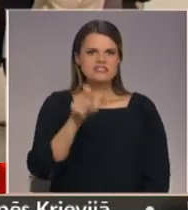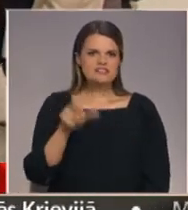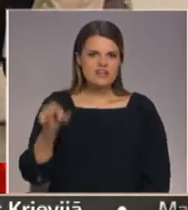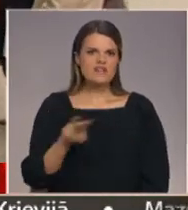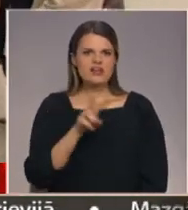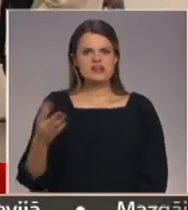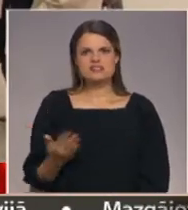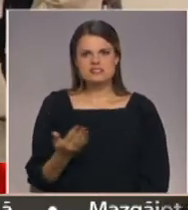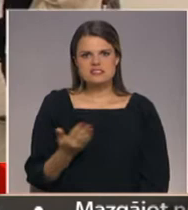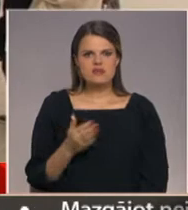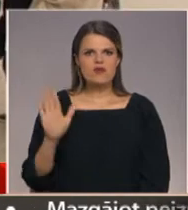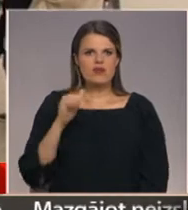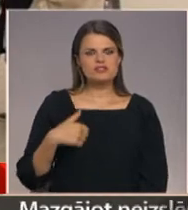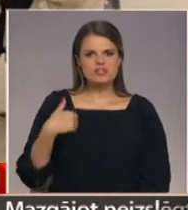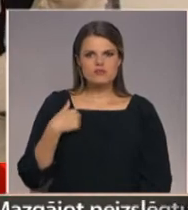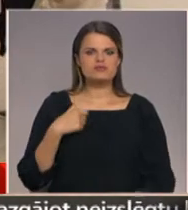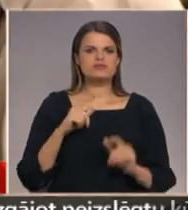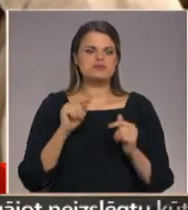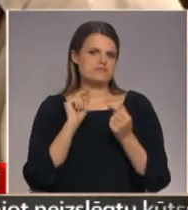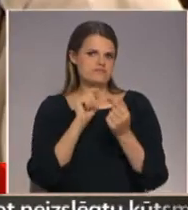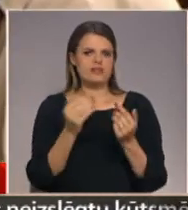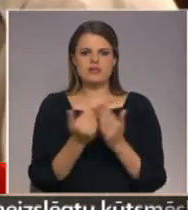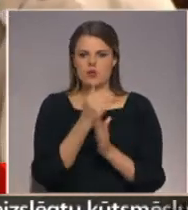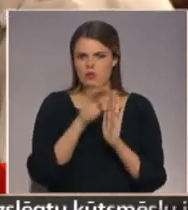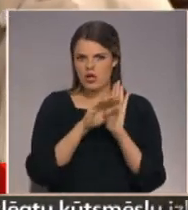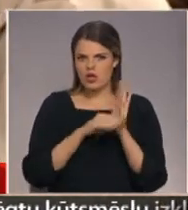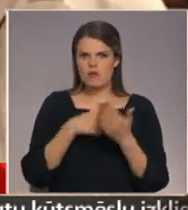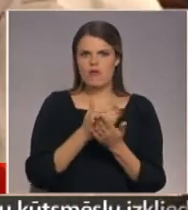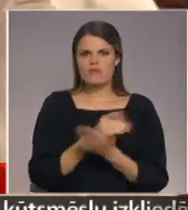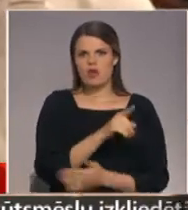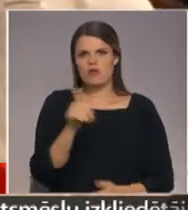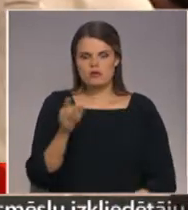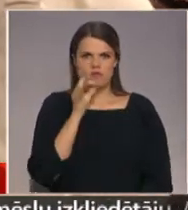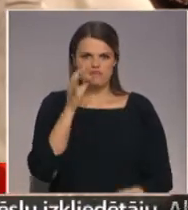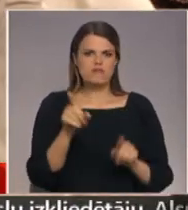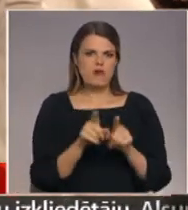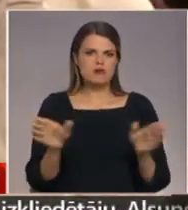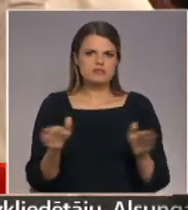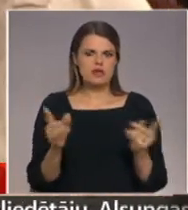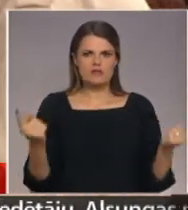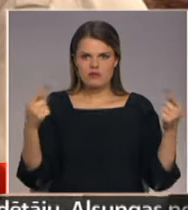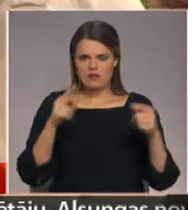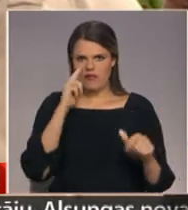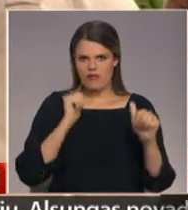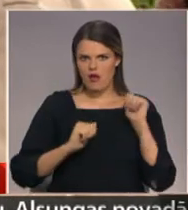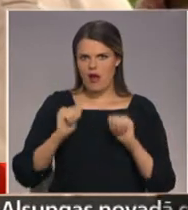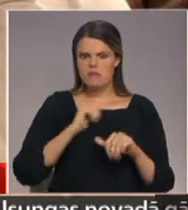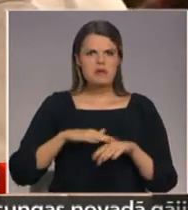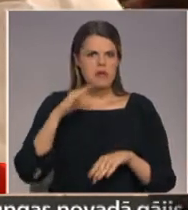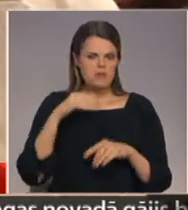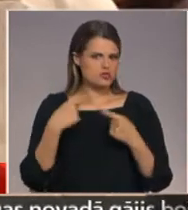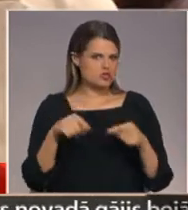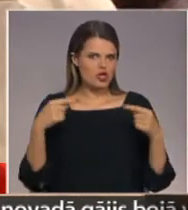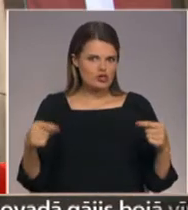denacionalizēto namu īrnieku piketēja pret jauno regulējumu. Daļa no tiem savu nostāju pauda arī sēdes gaitā. Neapmierinātības iemesli